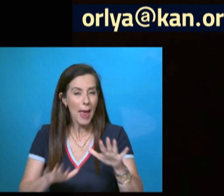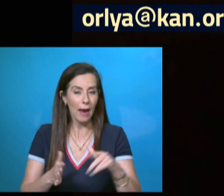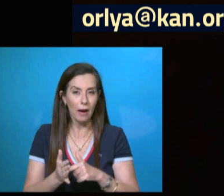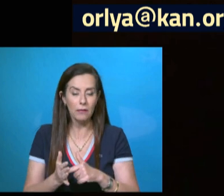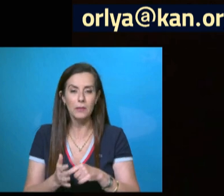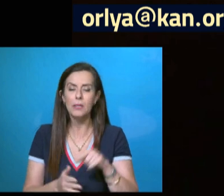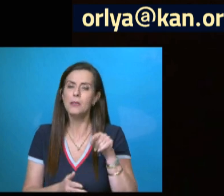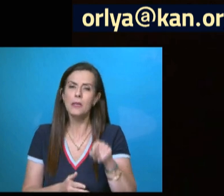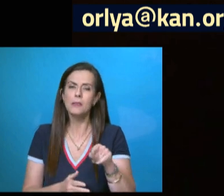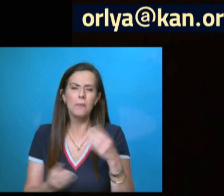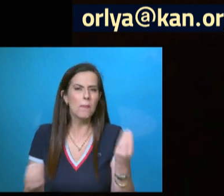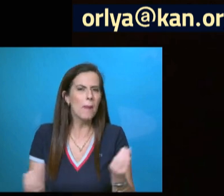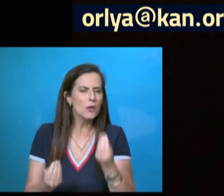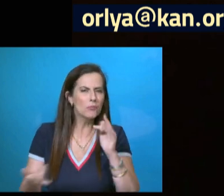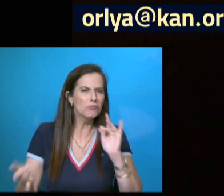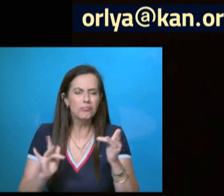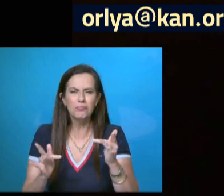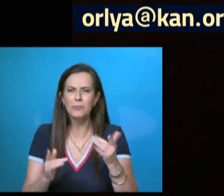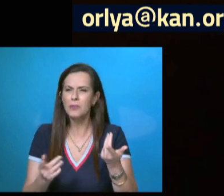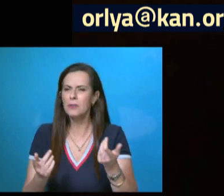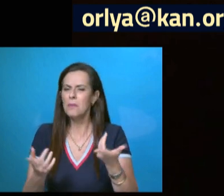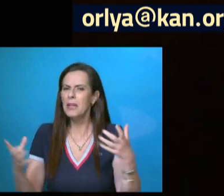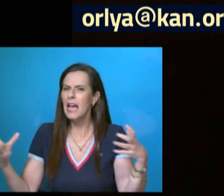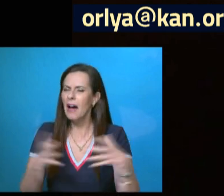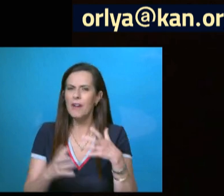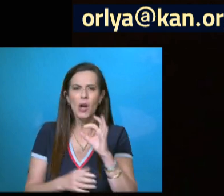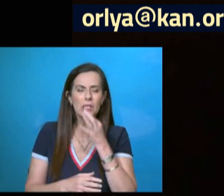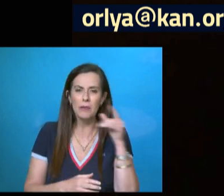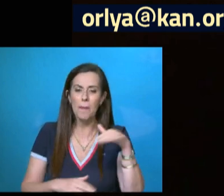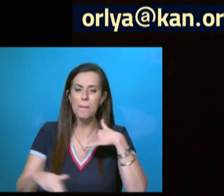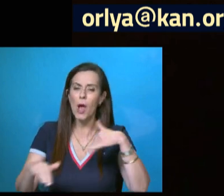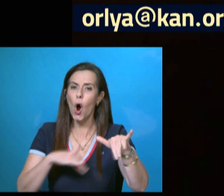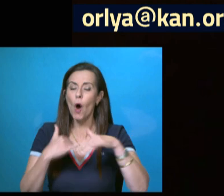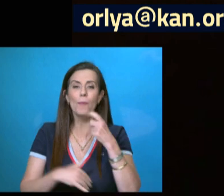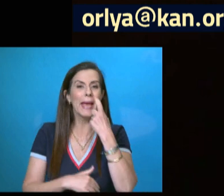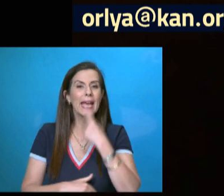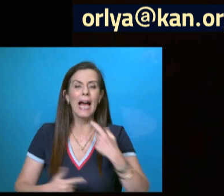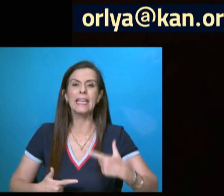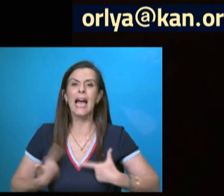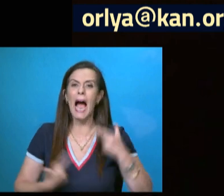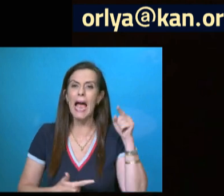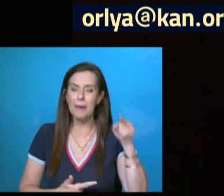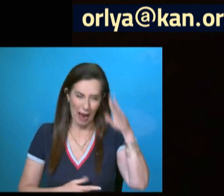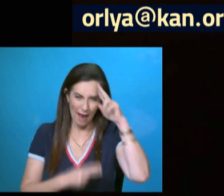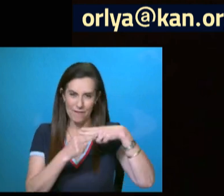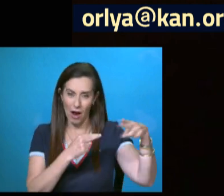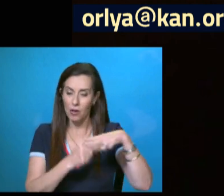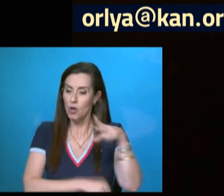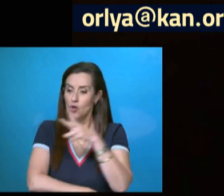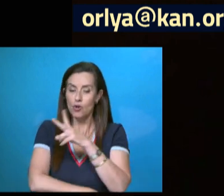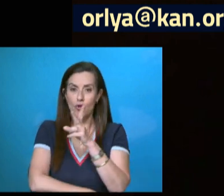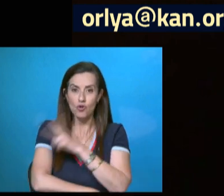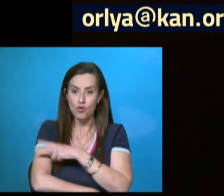על איזושהי קטטה שפרצה בין חבורת צעירים ברחוב השיירה בקריית חיים. שוטר שהיה על בגדים